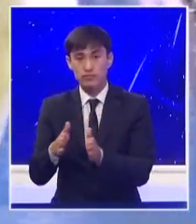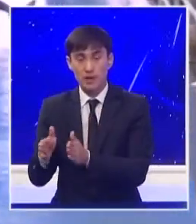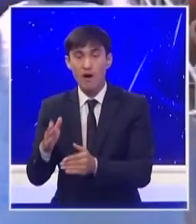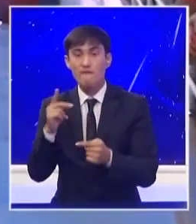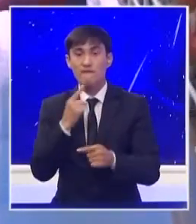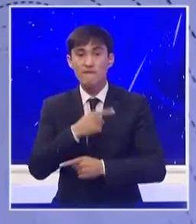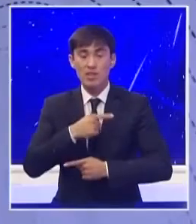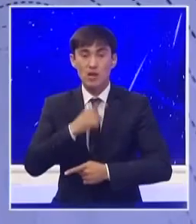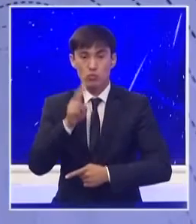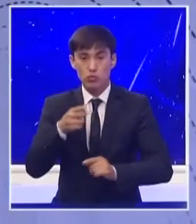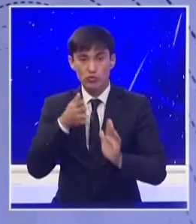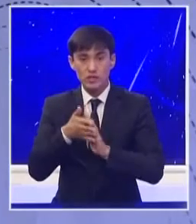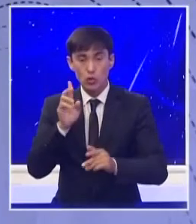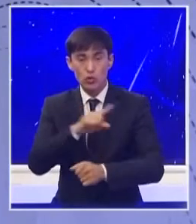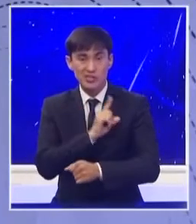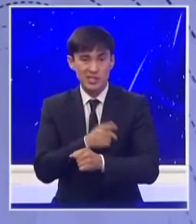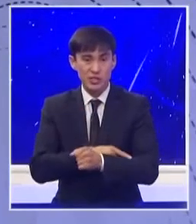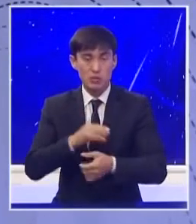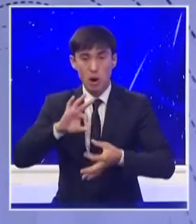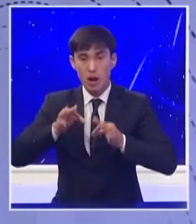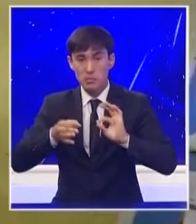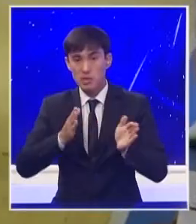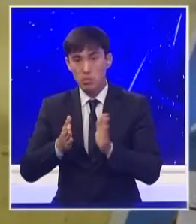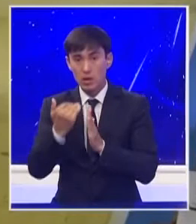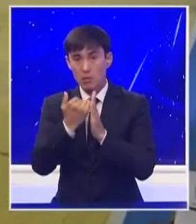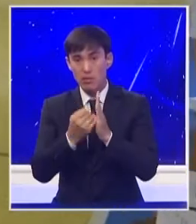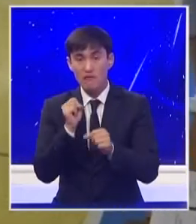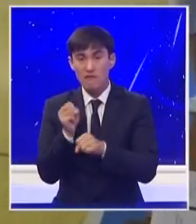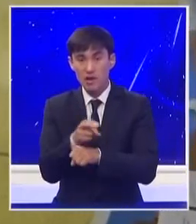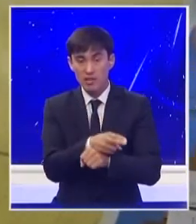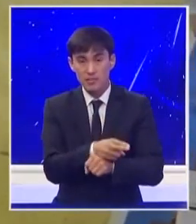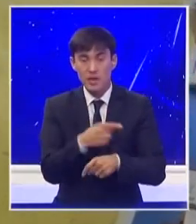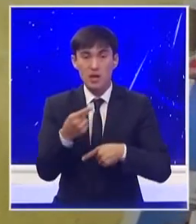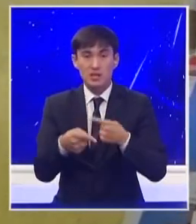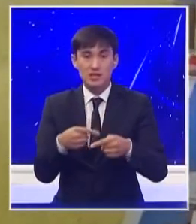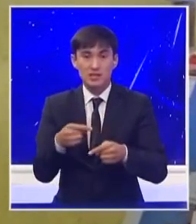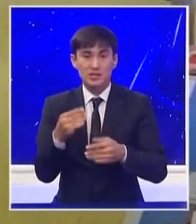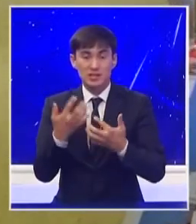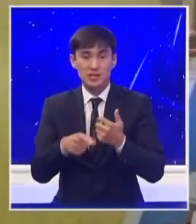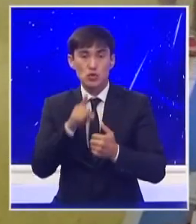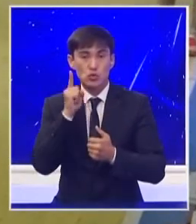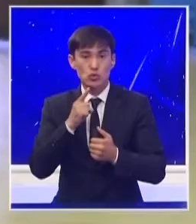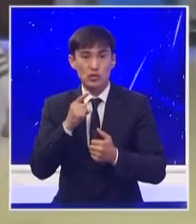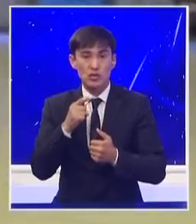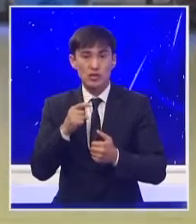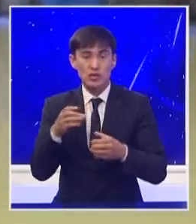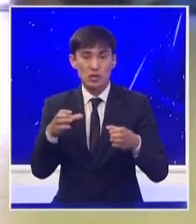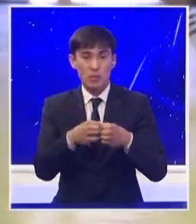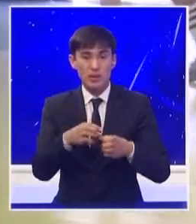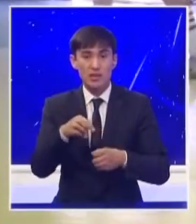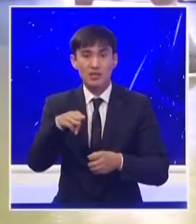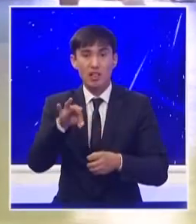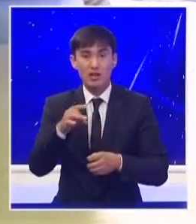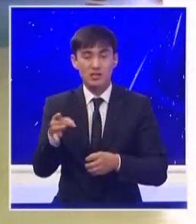финале ребята будут выяснять, кто сильнейший по олимпийской программе на вылет. Среди фаворитов – юные футболисты Талгарского района. Ребята